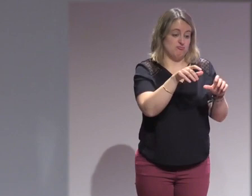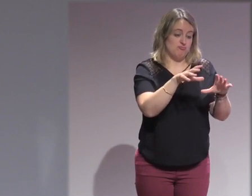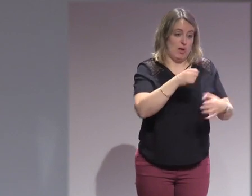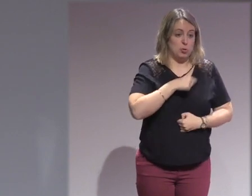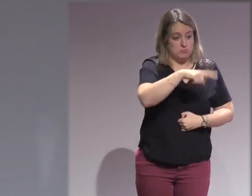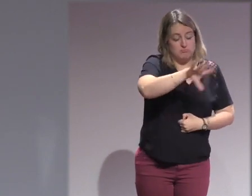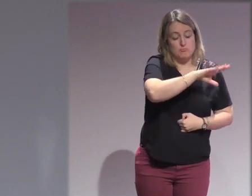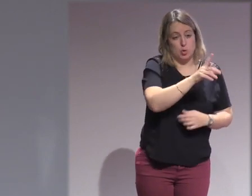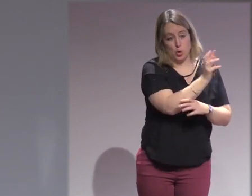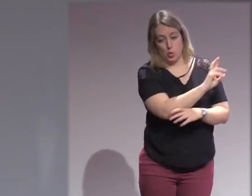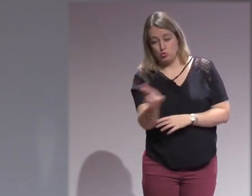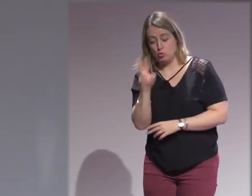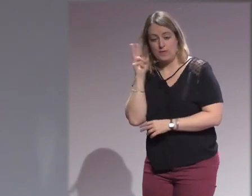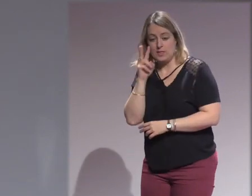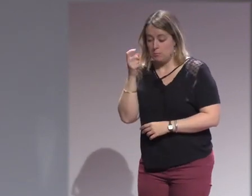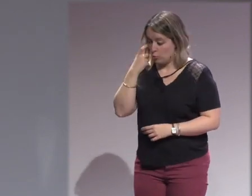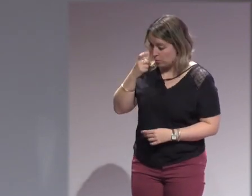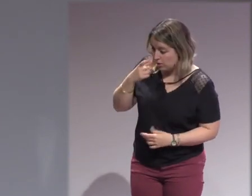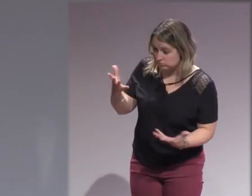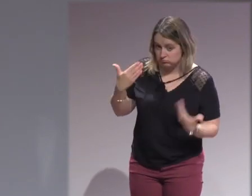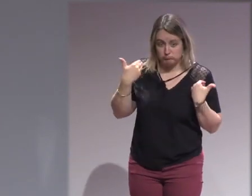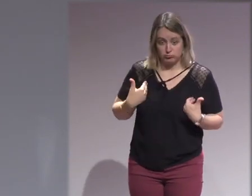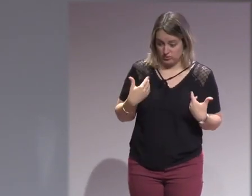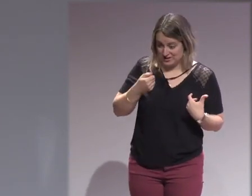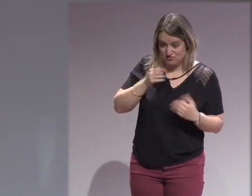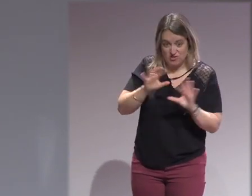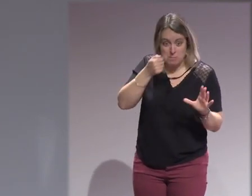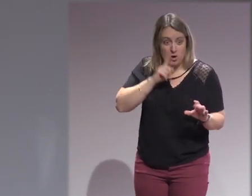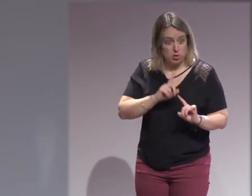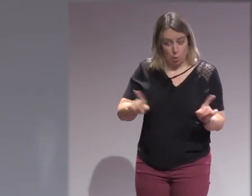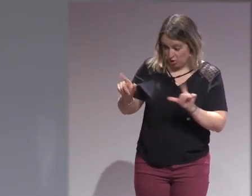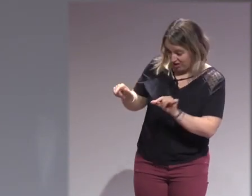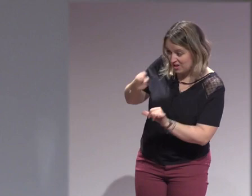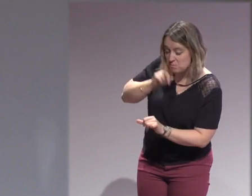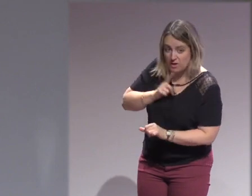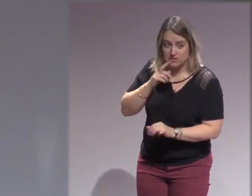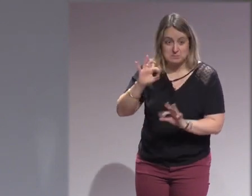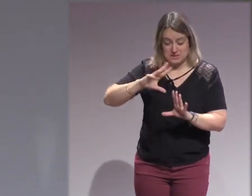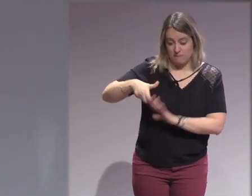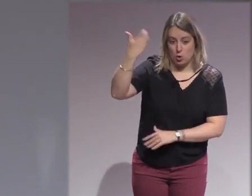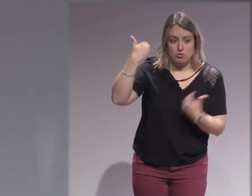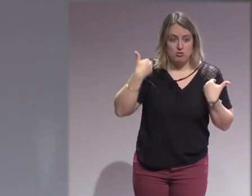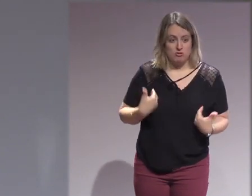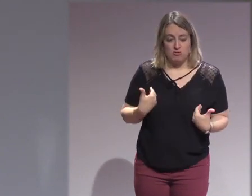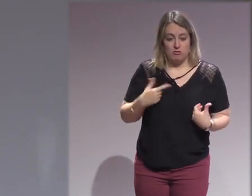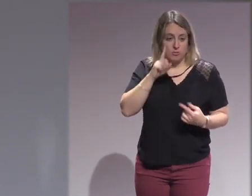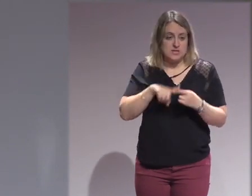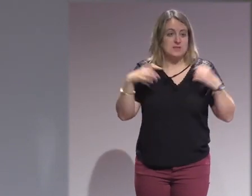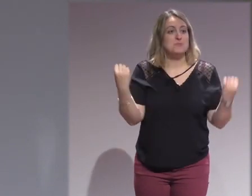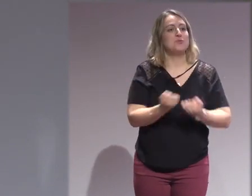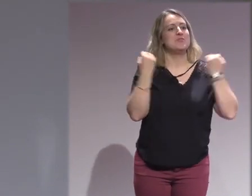elles se sont quasiment toutes rendues compte que, bien entendu, elles n'étaient pas orphelines. Ça avait été vraiment un pur rapt d'enfants à des fins de